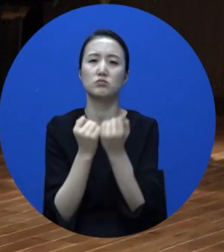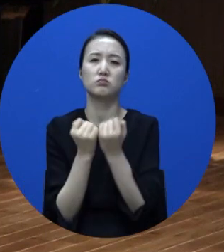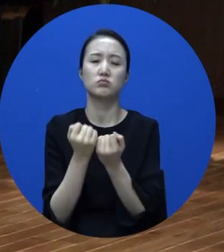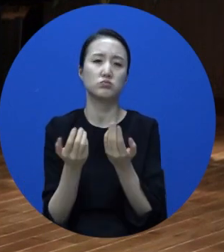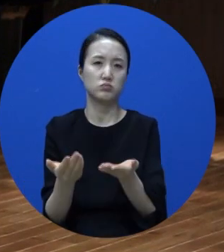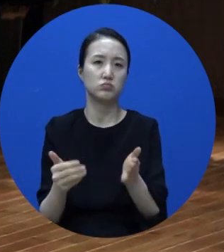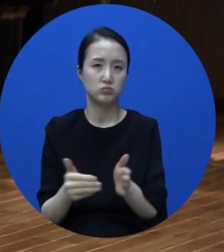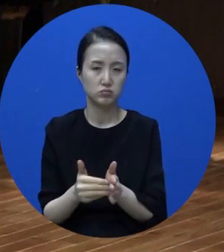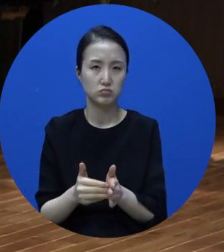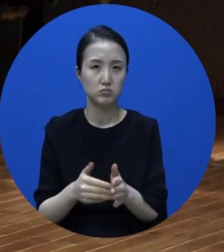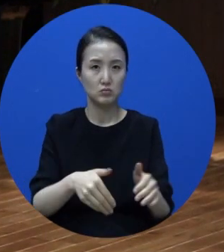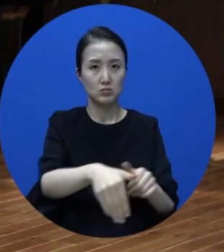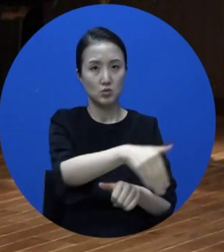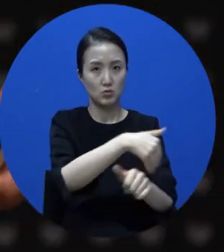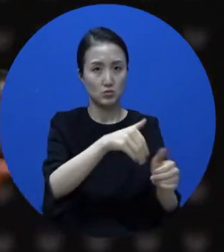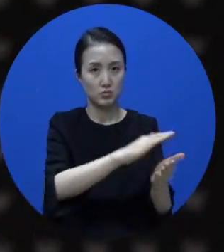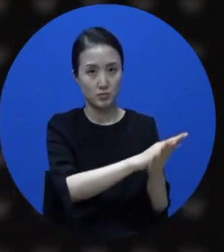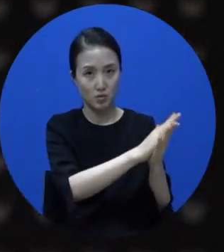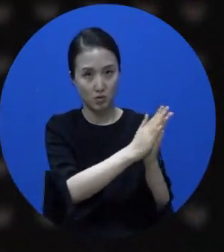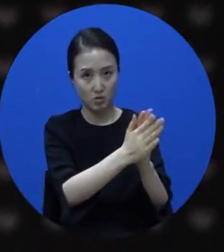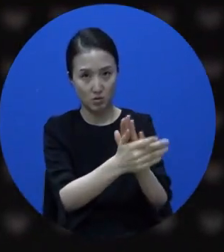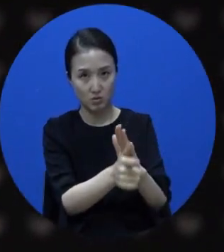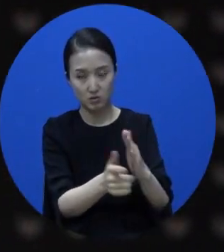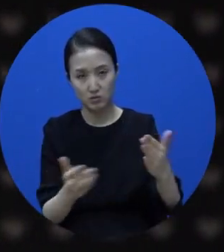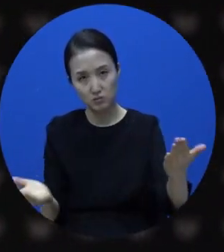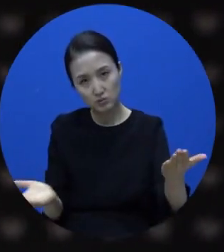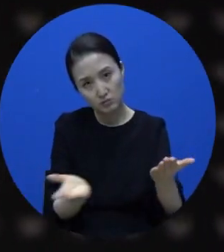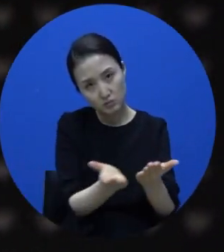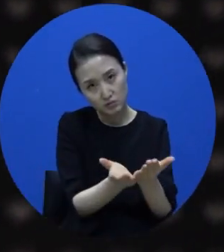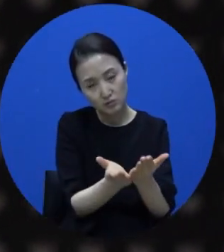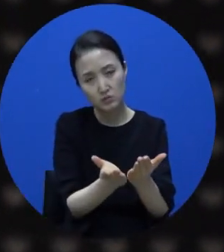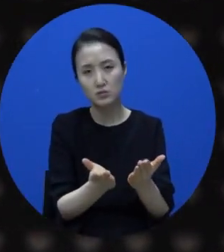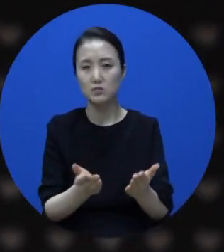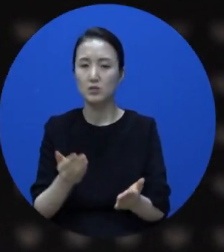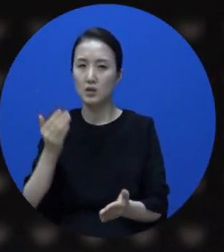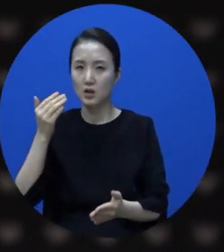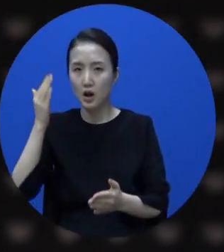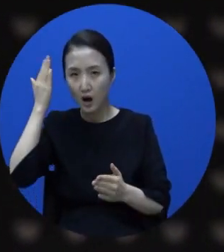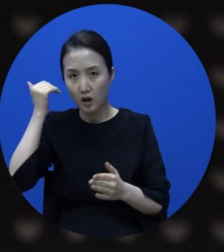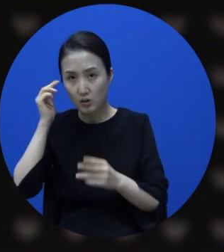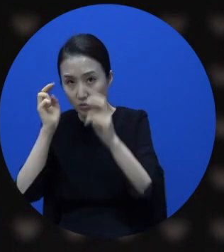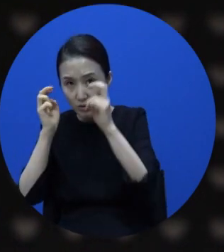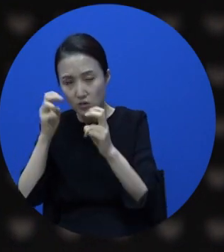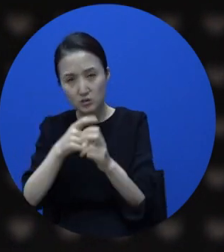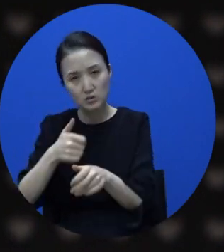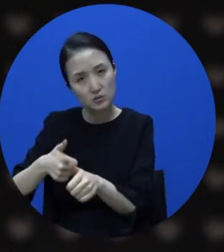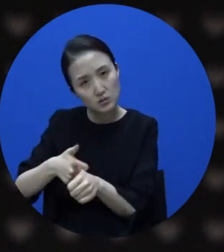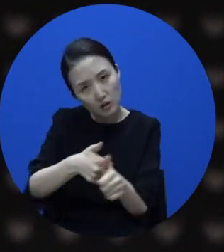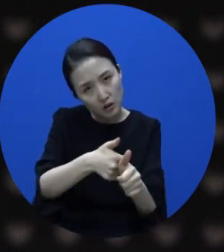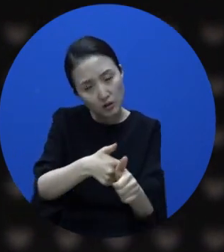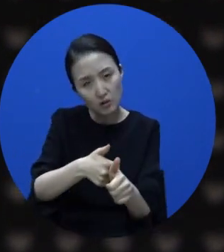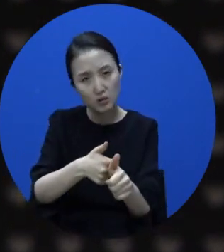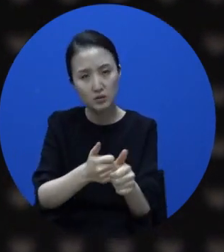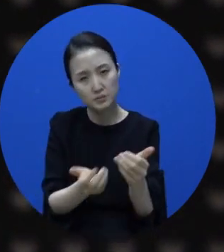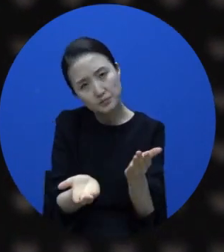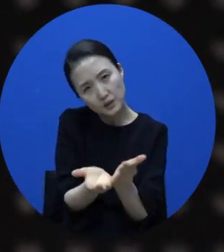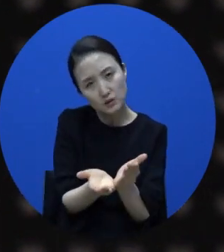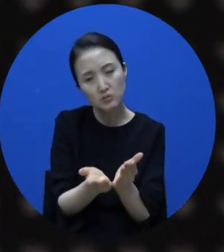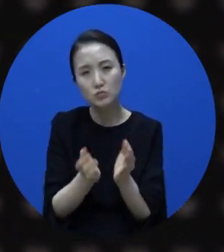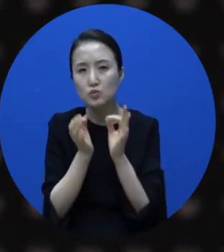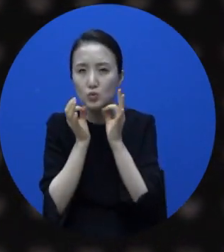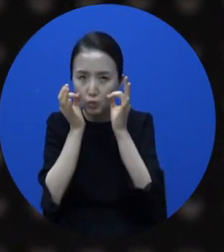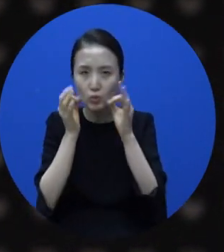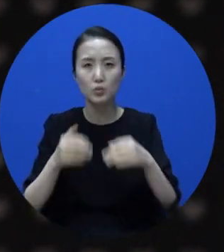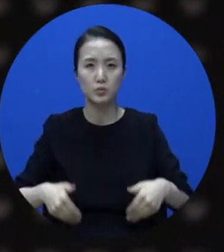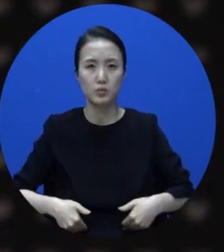이죠 그 환경이 이렇게 변화하면 기업은 어떻게 바꿔야 되는 거예요 수출 대상국 을